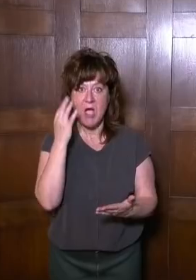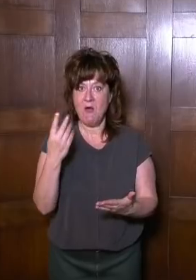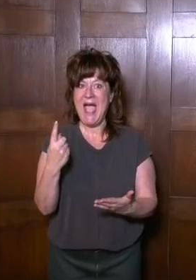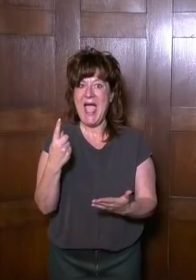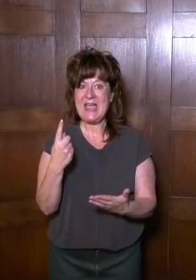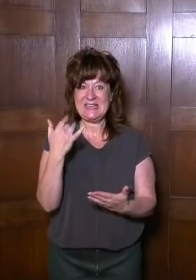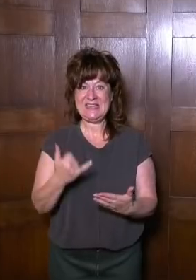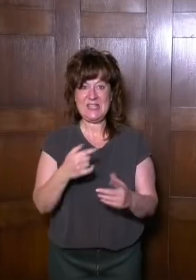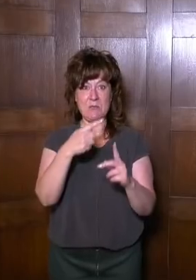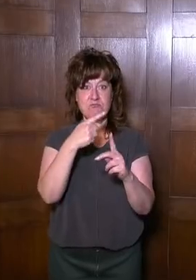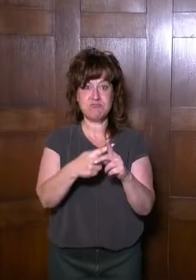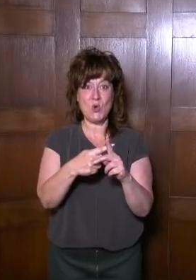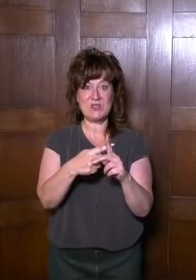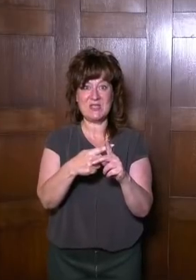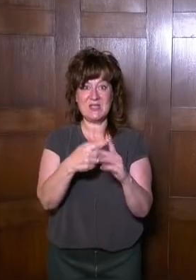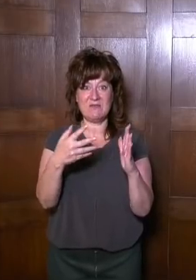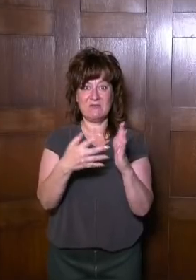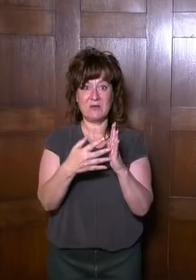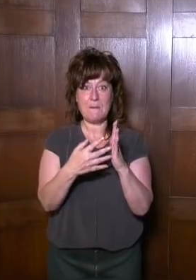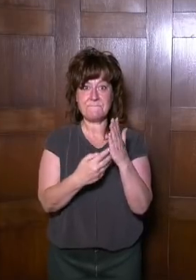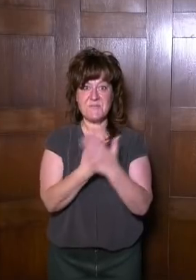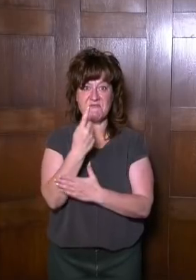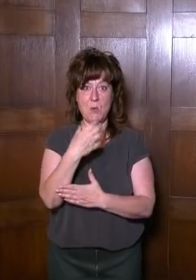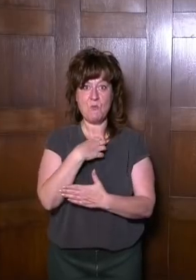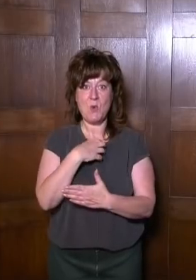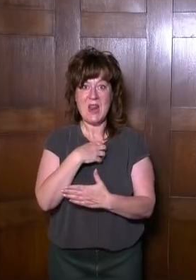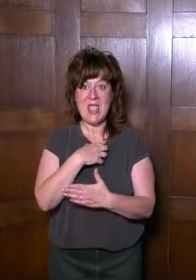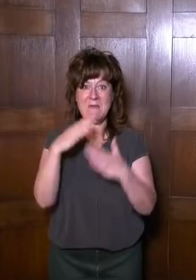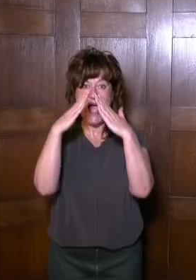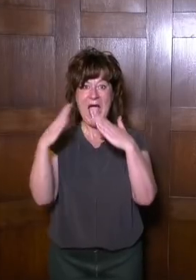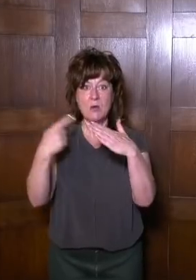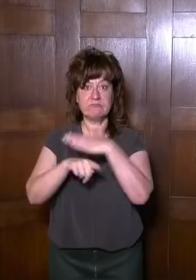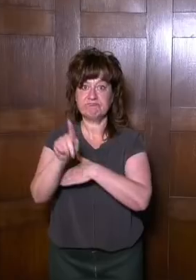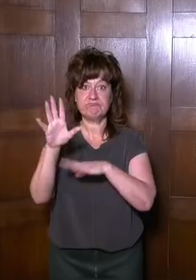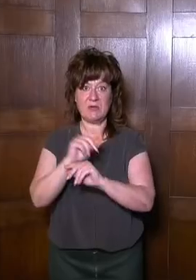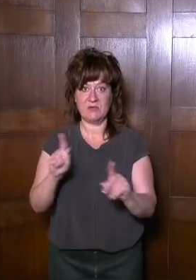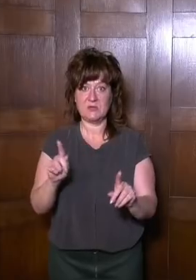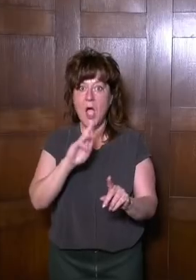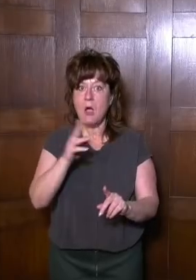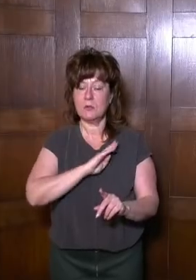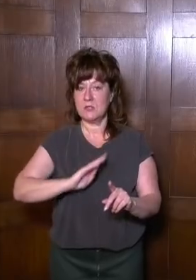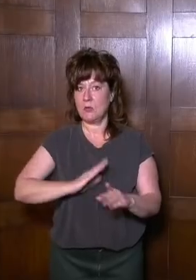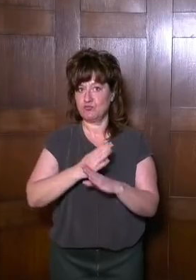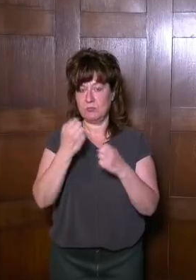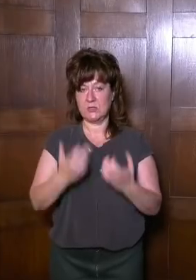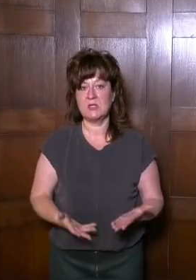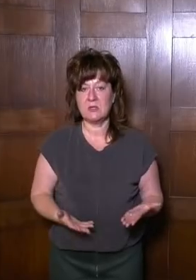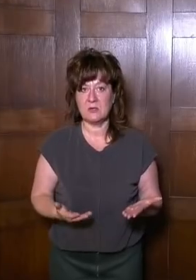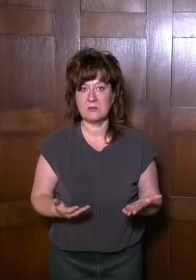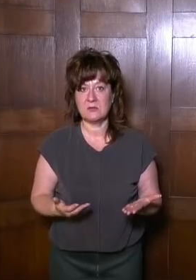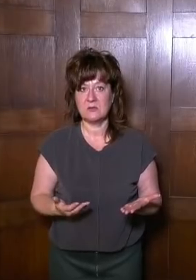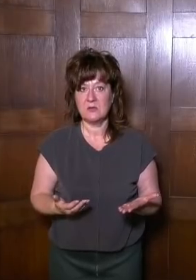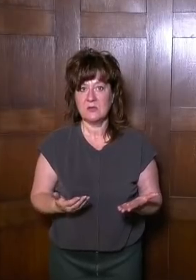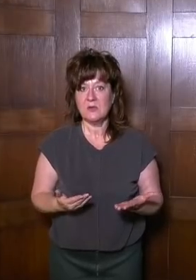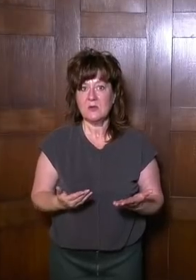positiv getestet wird, haben wir plötzlich ein Problem mit der weiteren Belegung. Das ist uns auch tatsächlich in Sachsen passiert. Insoweit